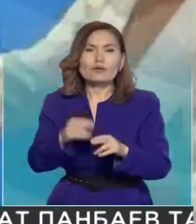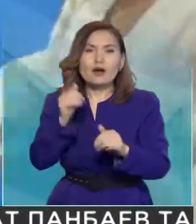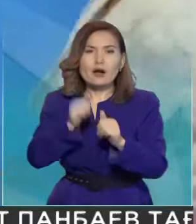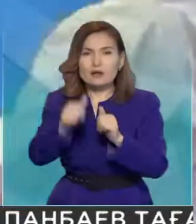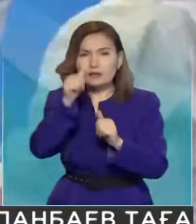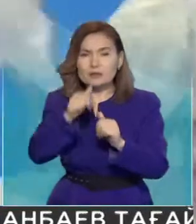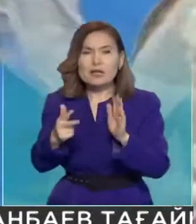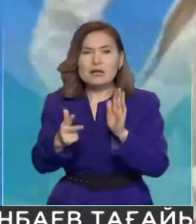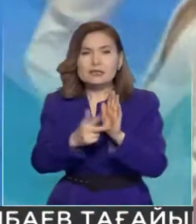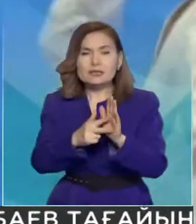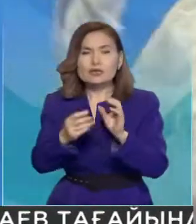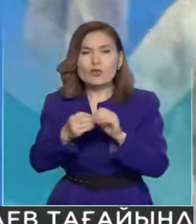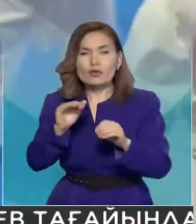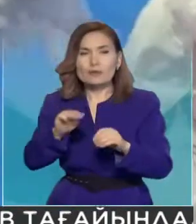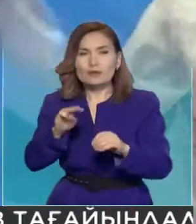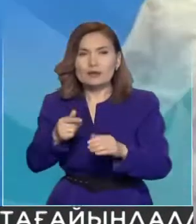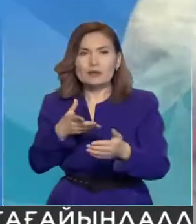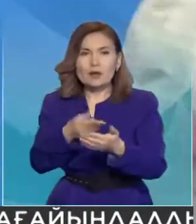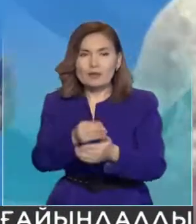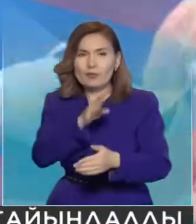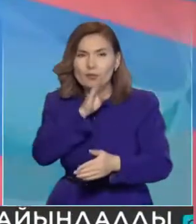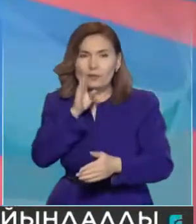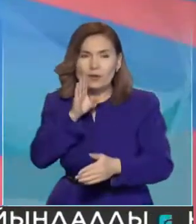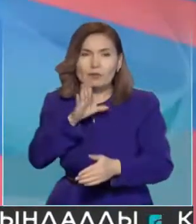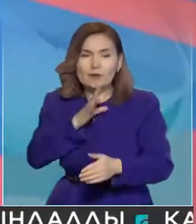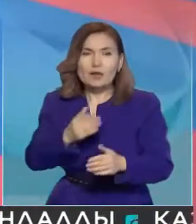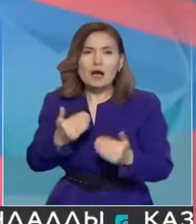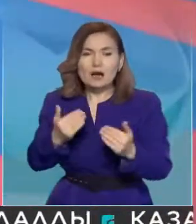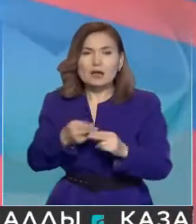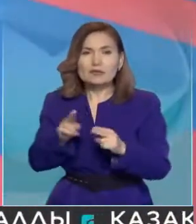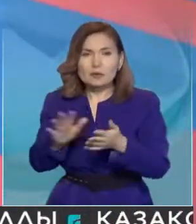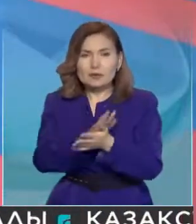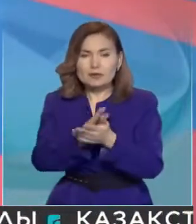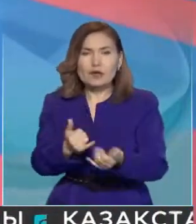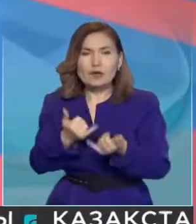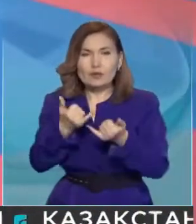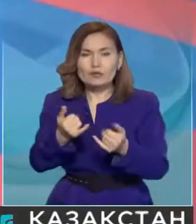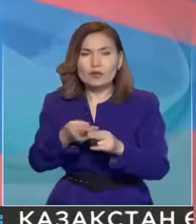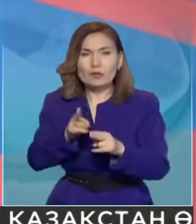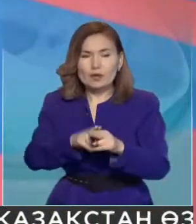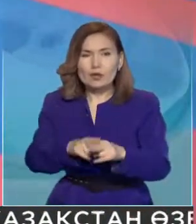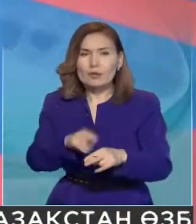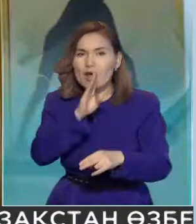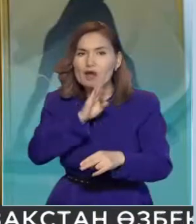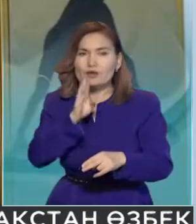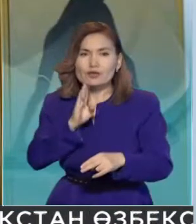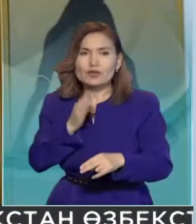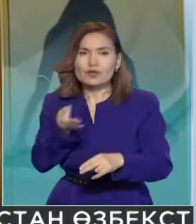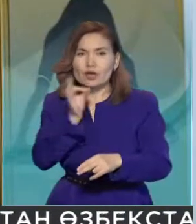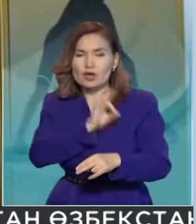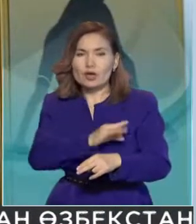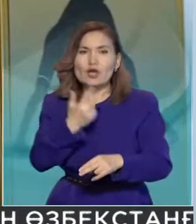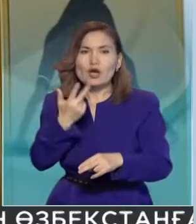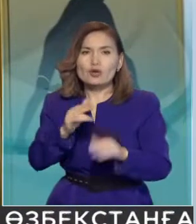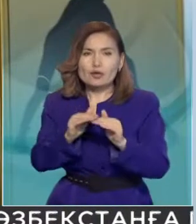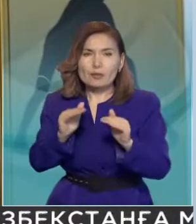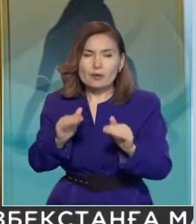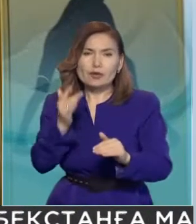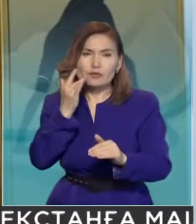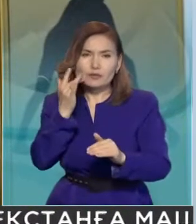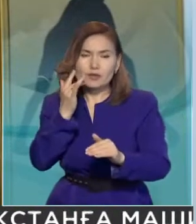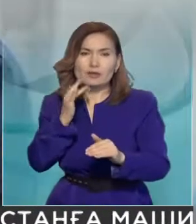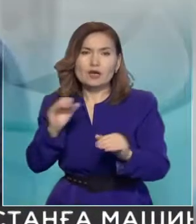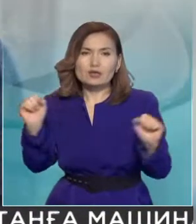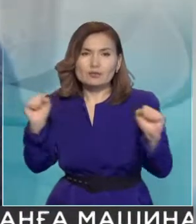бұл қаржыны баланың өзге қабілеттерін дамытуға жұмсауына болады. Гүлназ Байжанова қазір соны пайдаланып, 3 бірдей перзентін үйірмеге